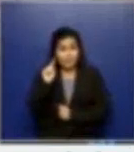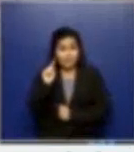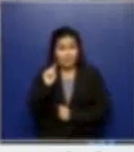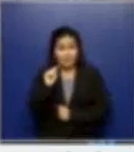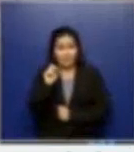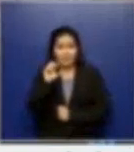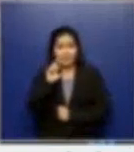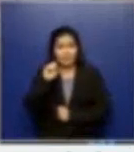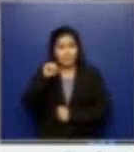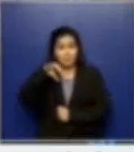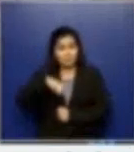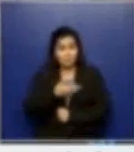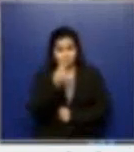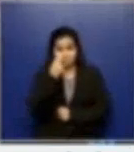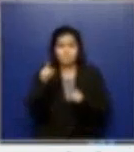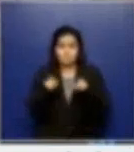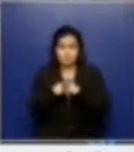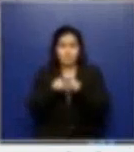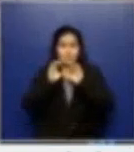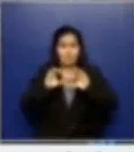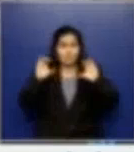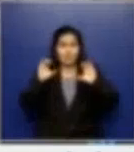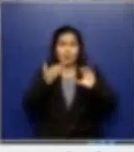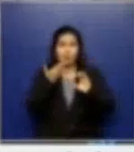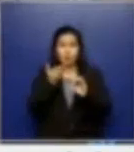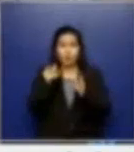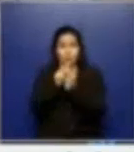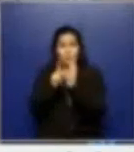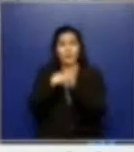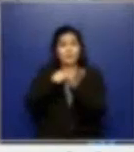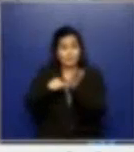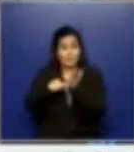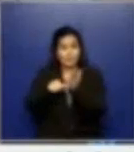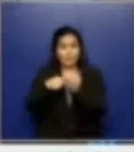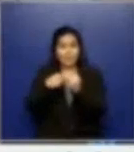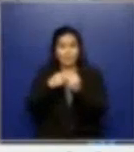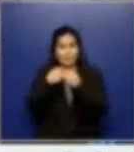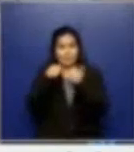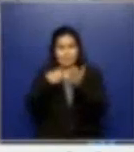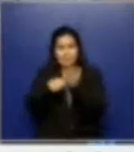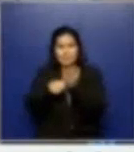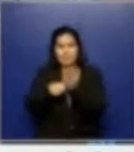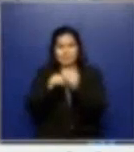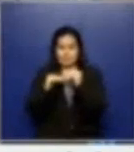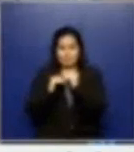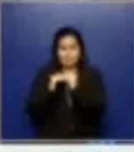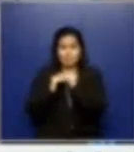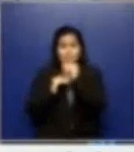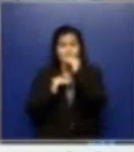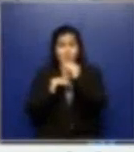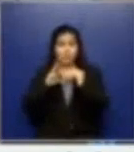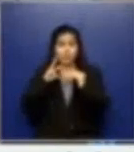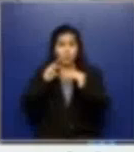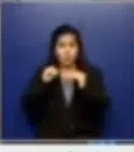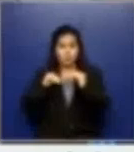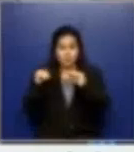นด้วยกันคือรัฐบาลนี้จะมาขอแก้กฎหมายขยายเพดานหนี้60มันจะอั้น